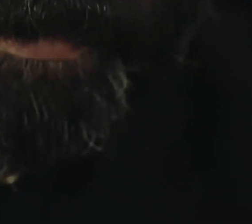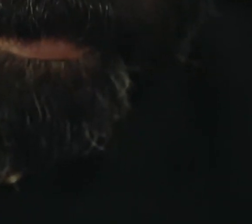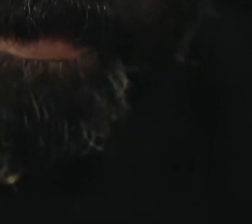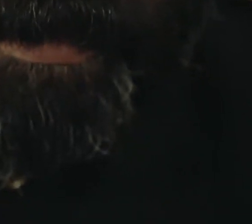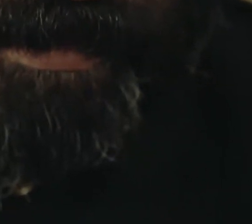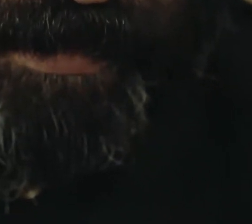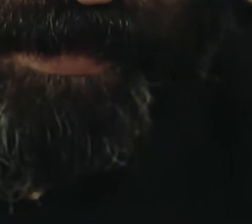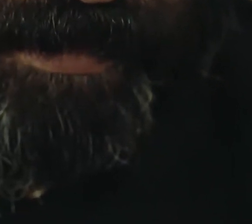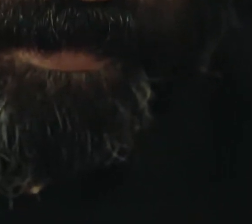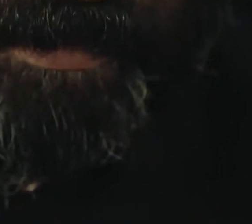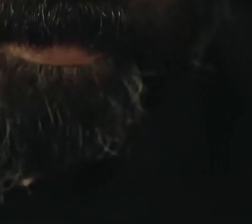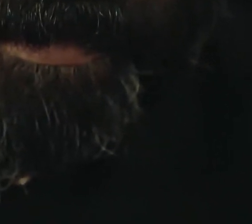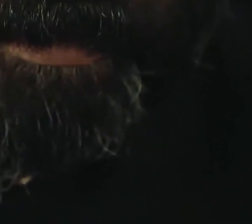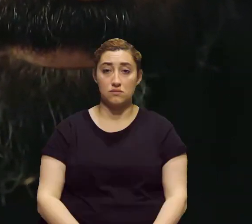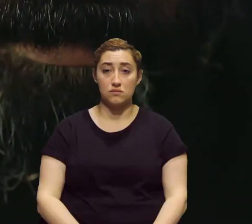bakınıyor.